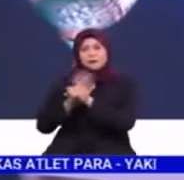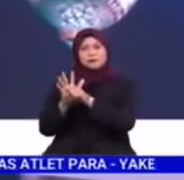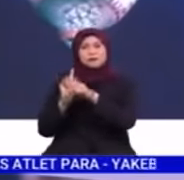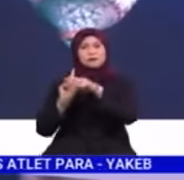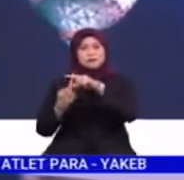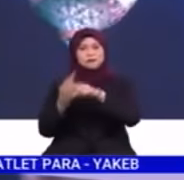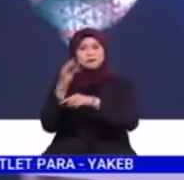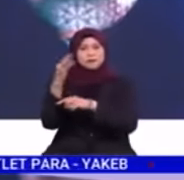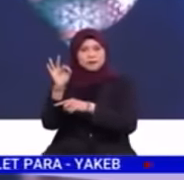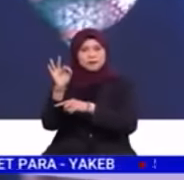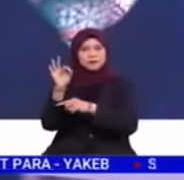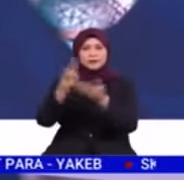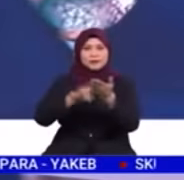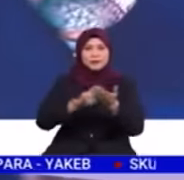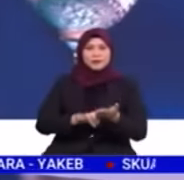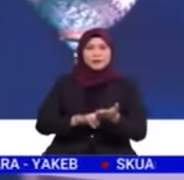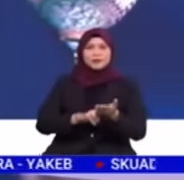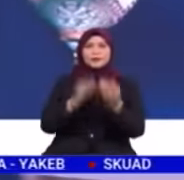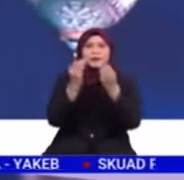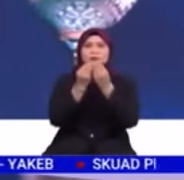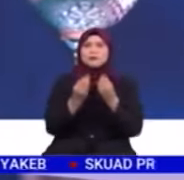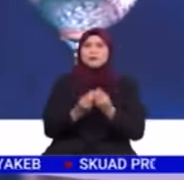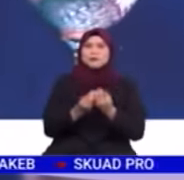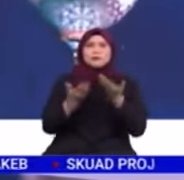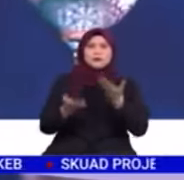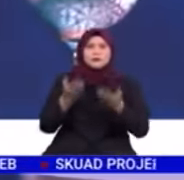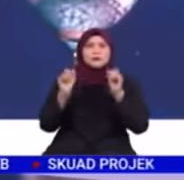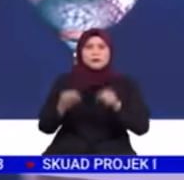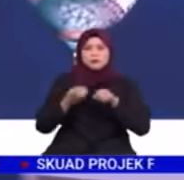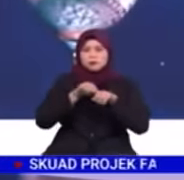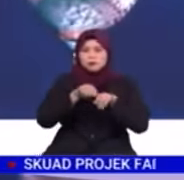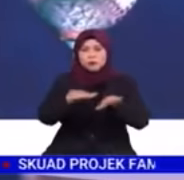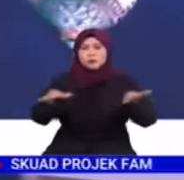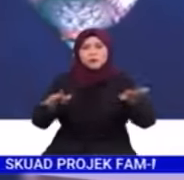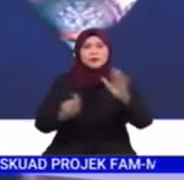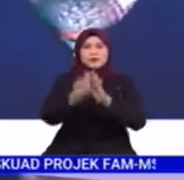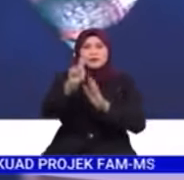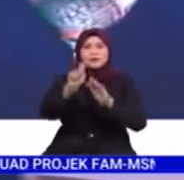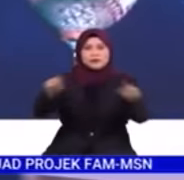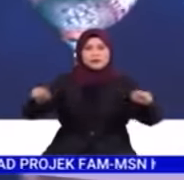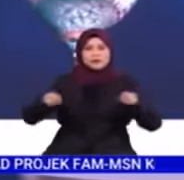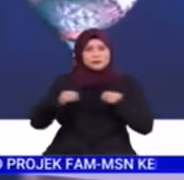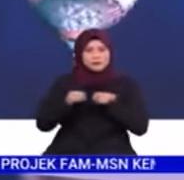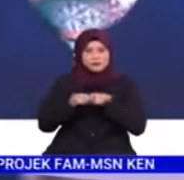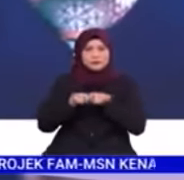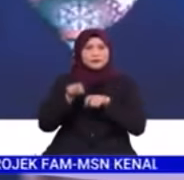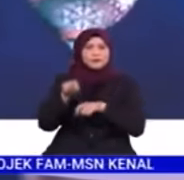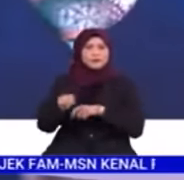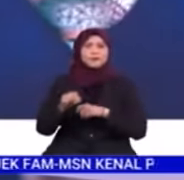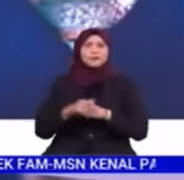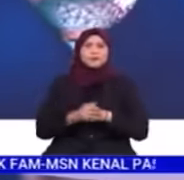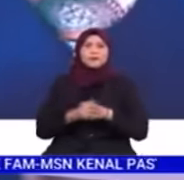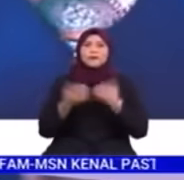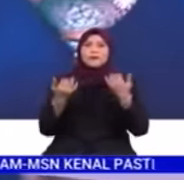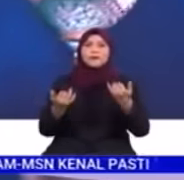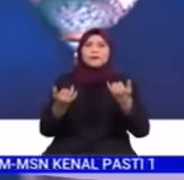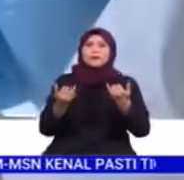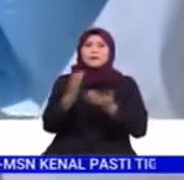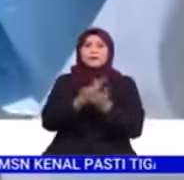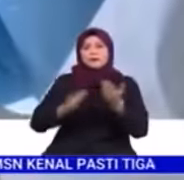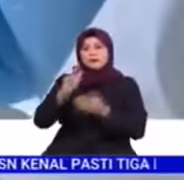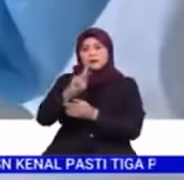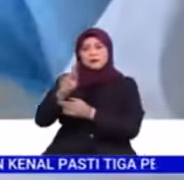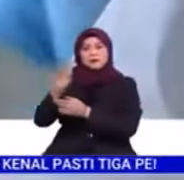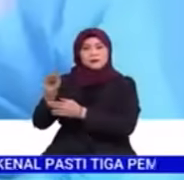4319 direpotkan dengan kadaka boleh jangkitan yang tinggi di locality tersebut saat ini Kementerian Kesehatan